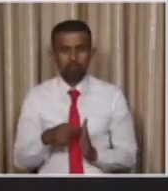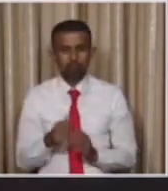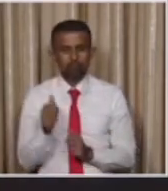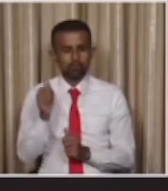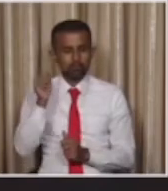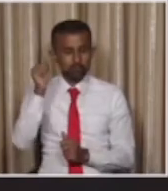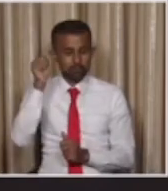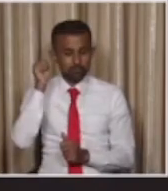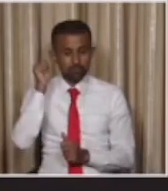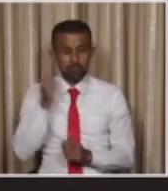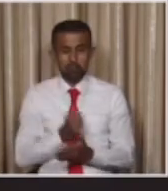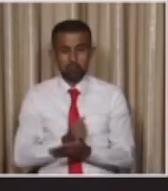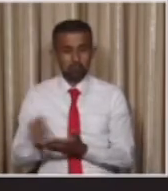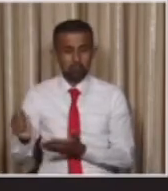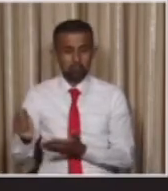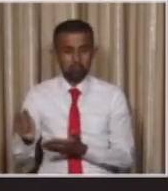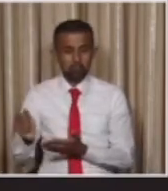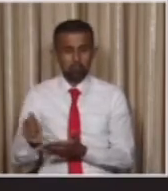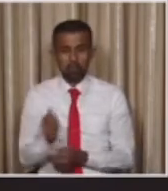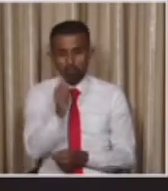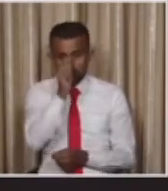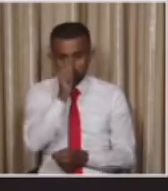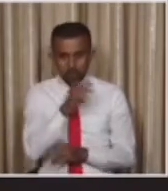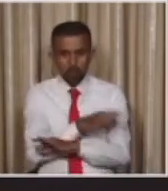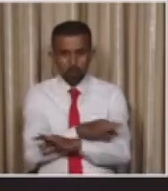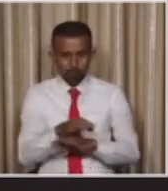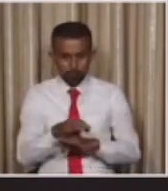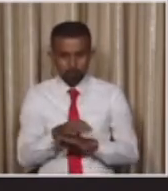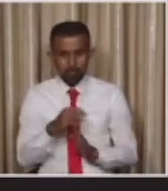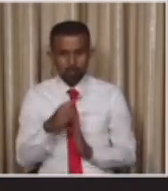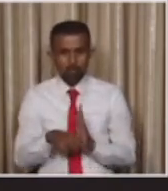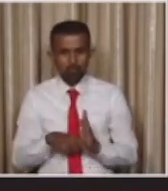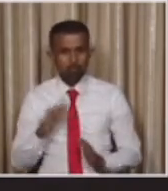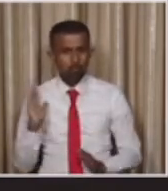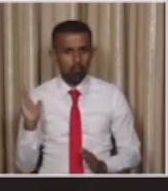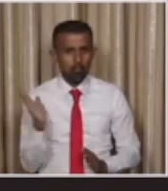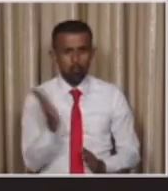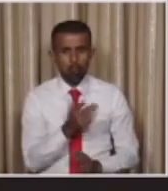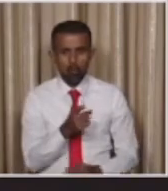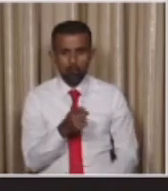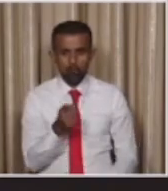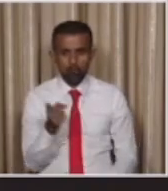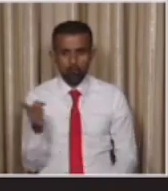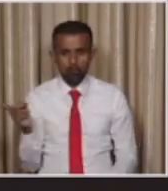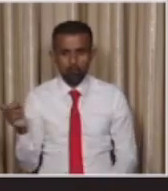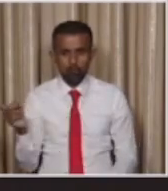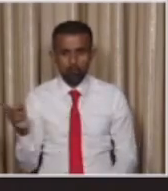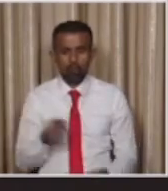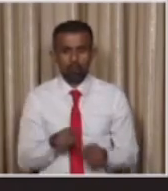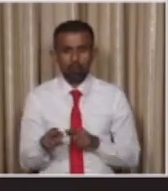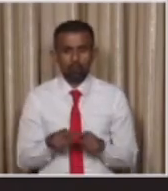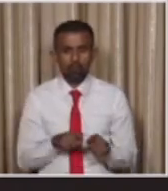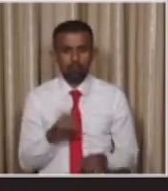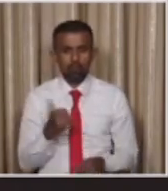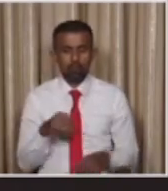ඉතිහාසය විනාශ කරන දමන සූක්ෂම වැඩසටහනක් ලංකාව පුරා ක්‍රියාත්මක වෙනවා. ඒ වගේම